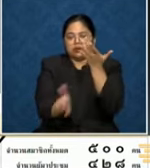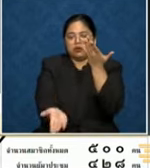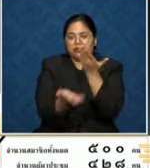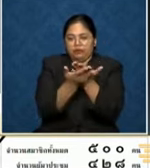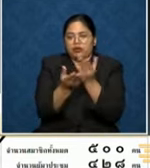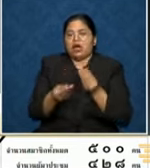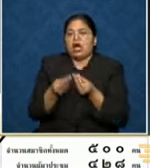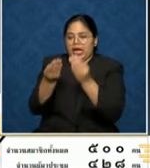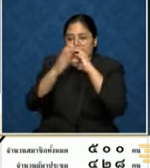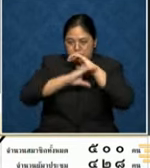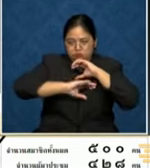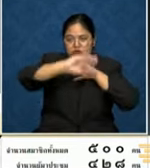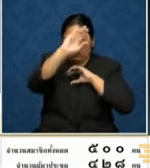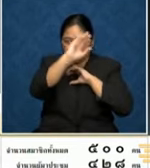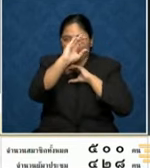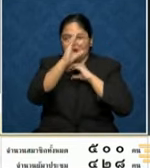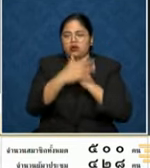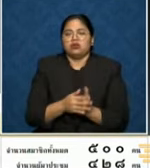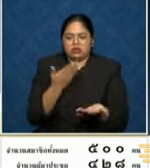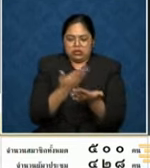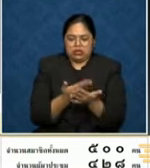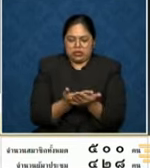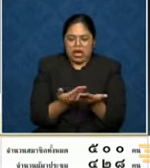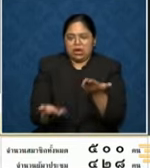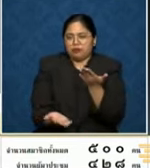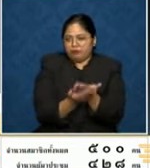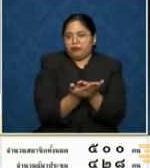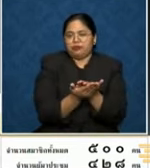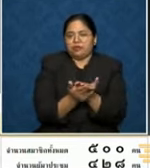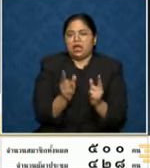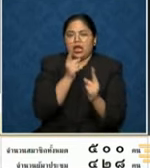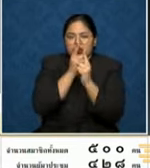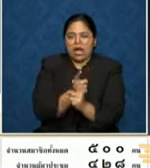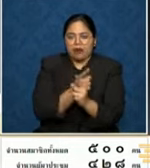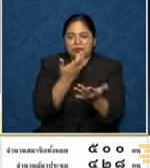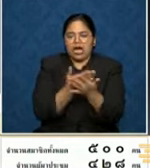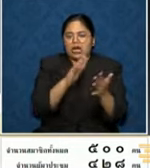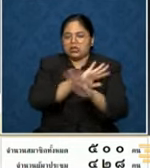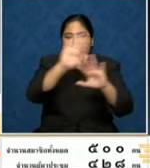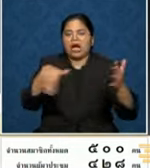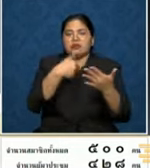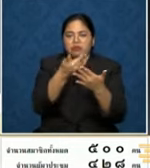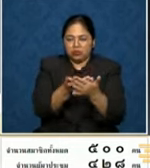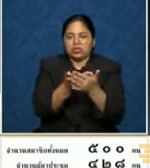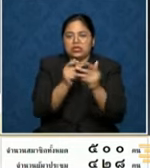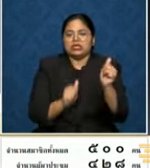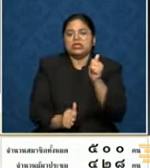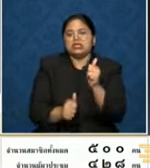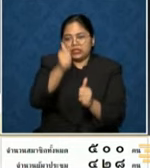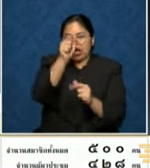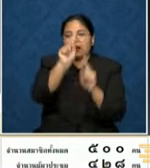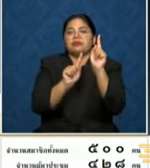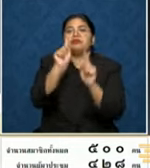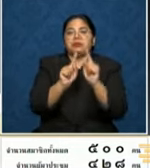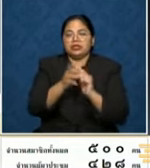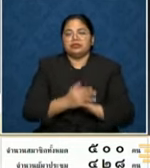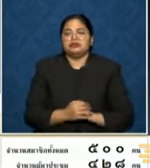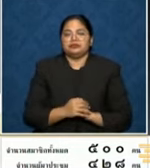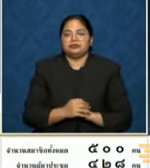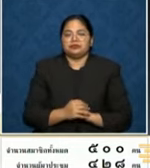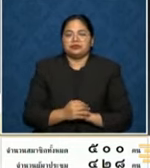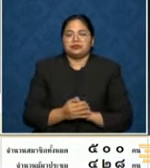กสทช.เต็มจำนวนเท่ากับวงเงินที่ชนะการประมูลทั้งหมดครับท่านประธานครับขณะนี้ย